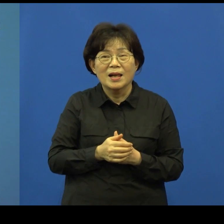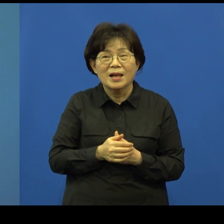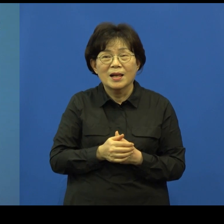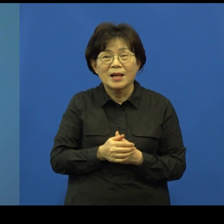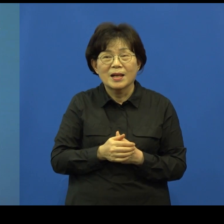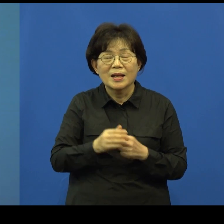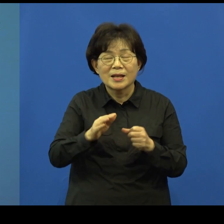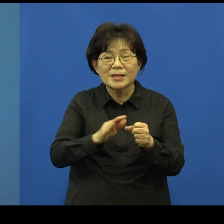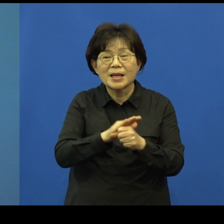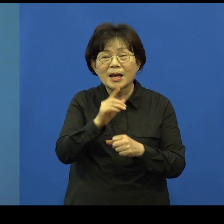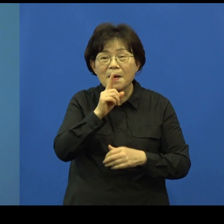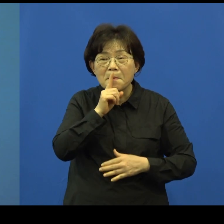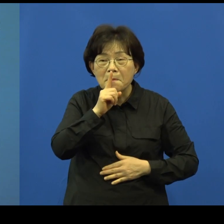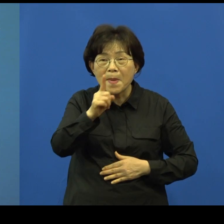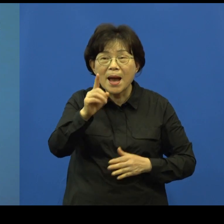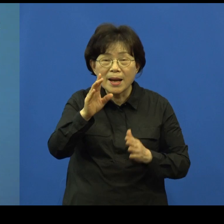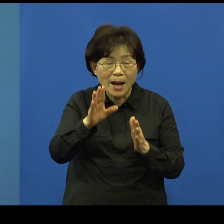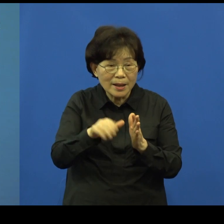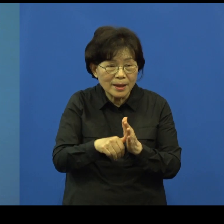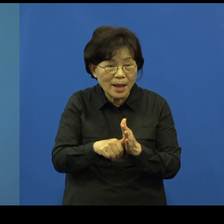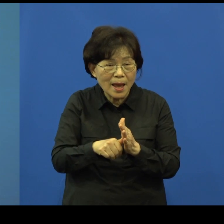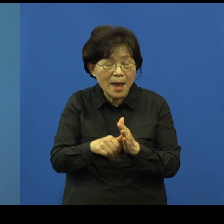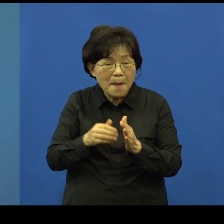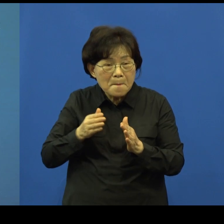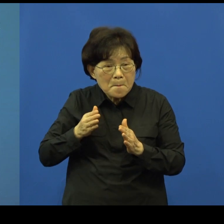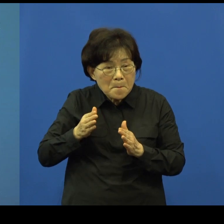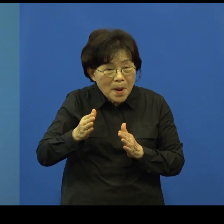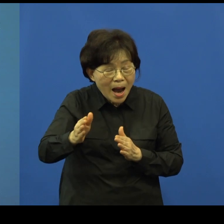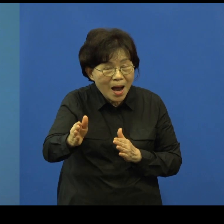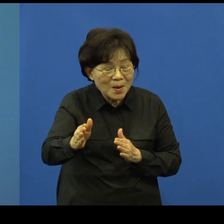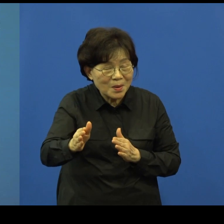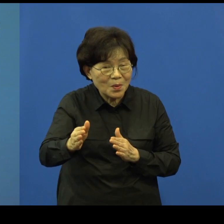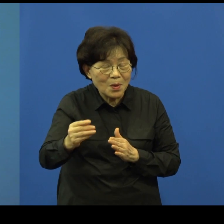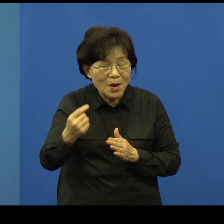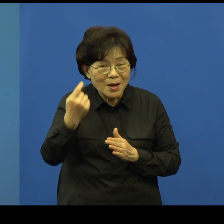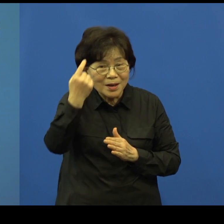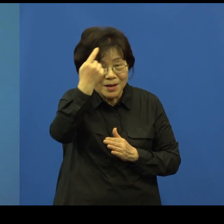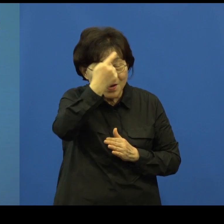여러분 사랑한다는 말을 하는 순간 그 말을 하는 사람의 표정을 보세요.